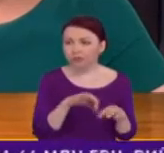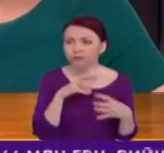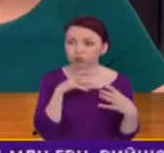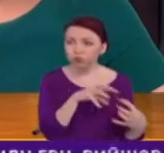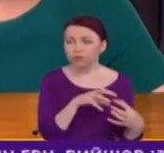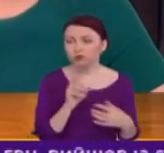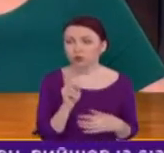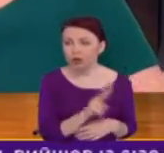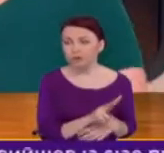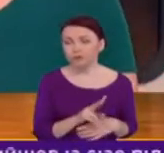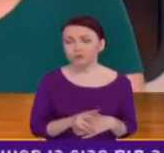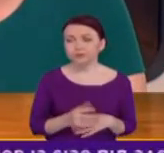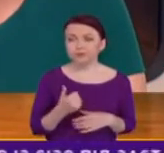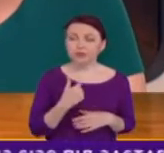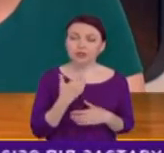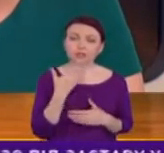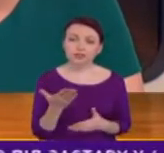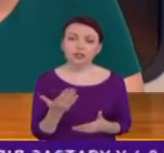до людини, яка